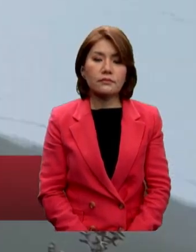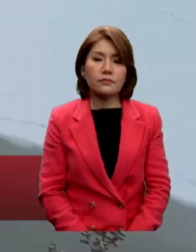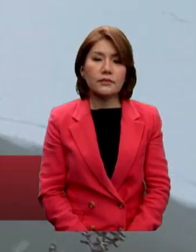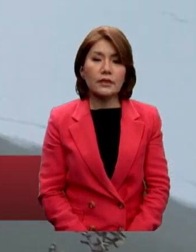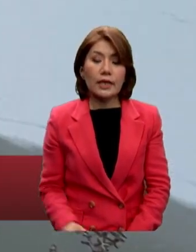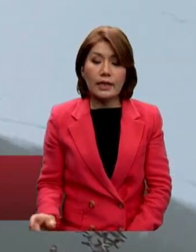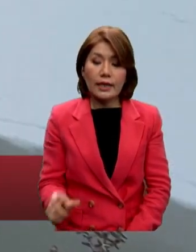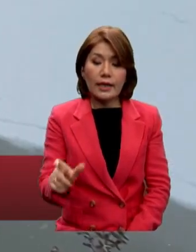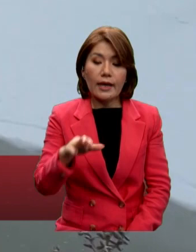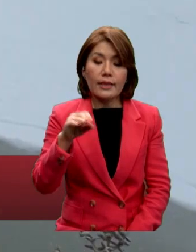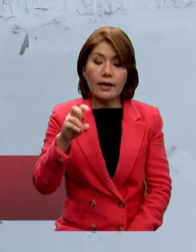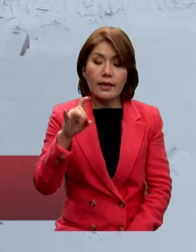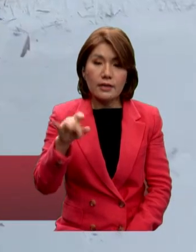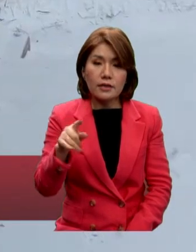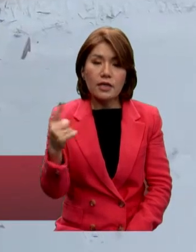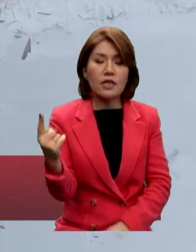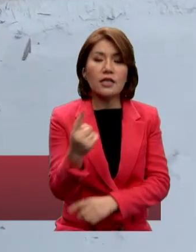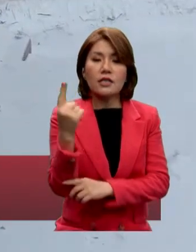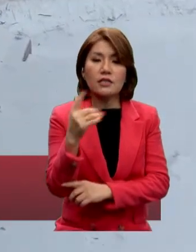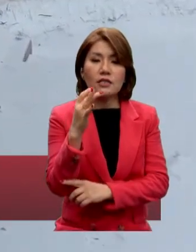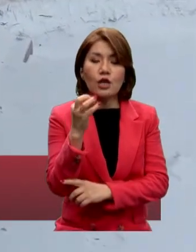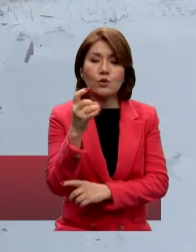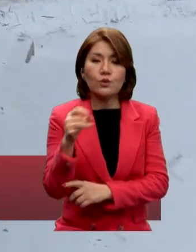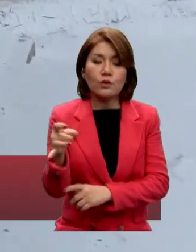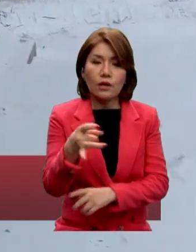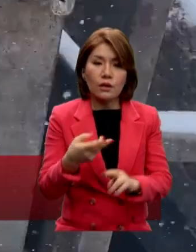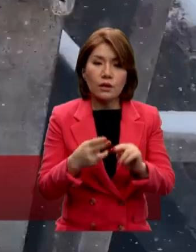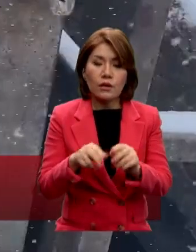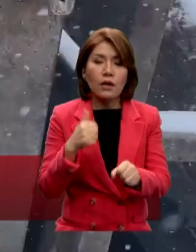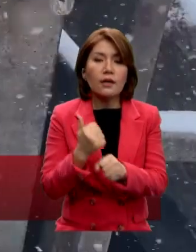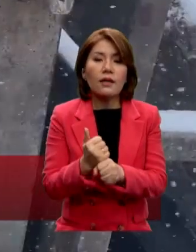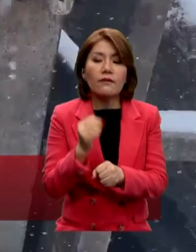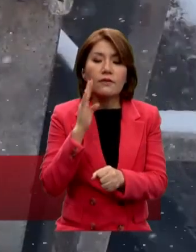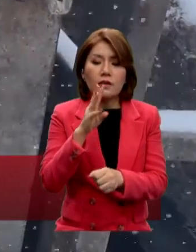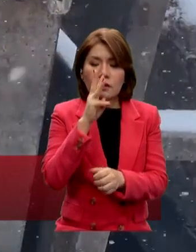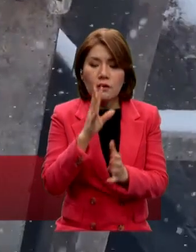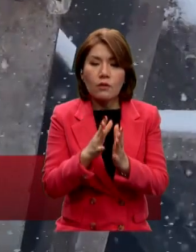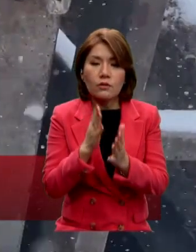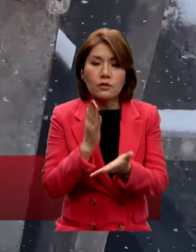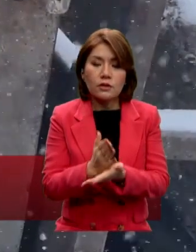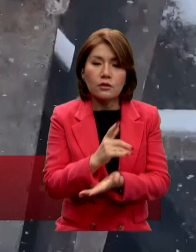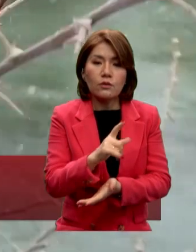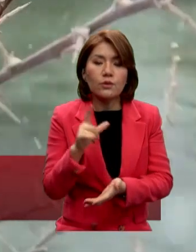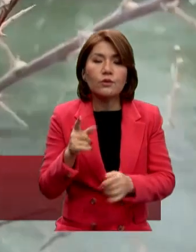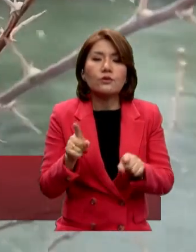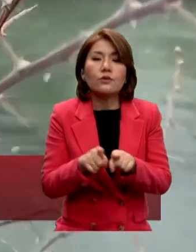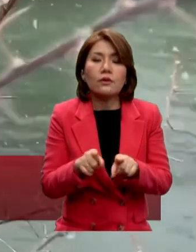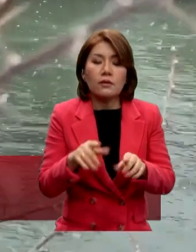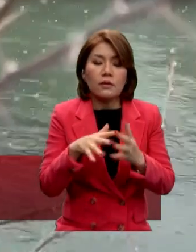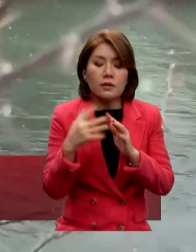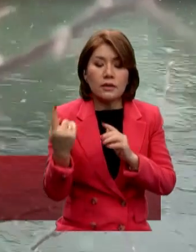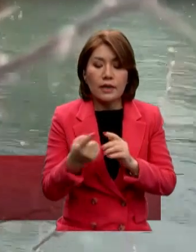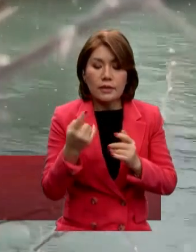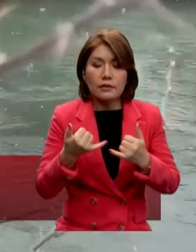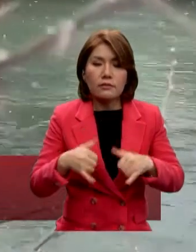Река Талас – единственная на 6 округов Сарысуского района. Основной источник дохода у здешних сельчан – сельское хозяйство.